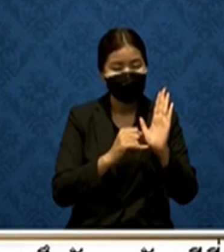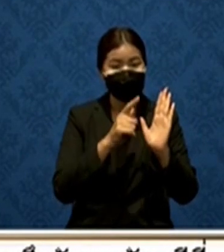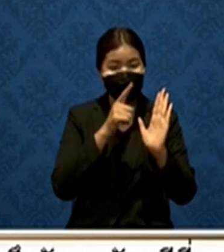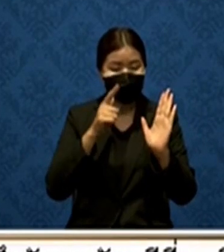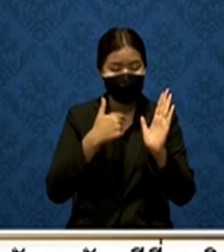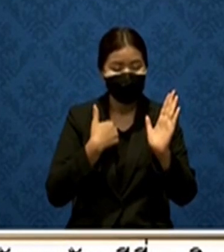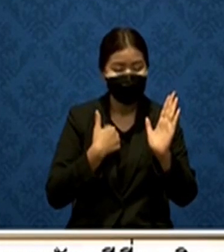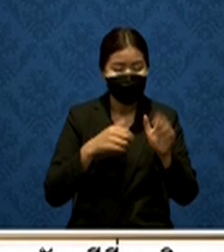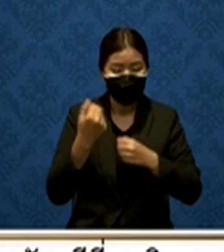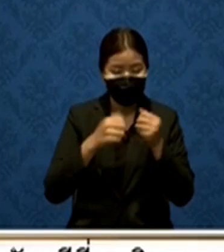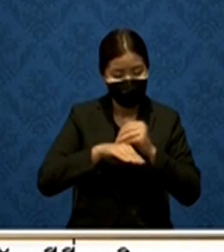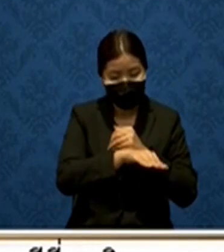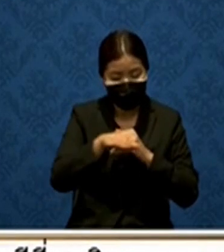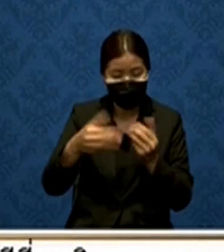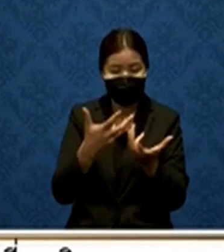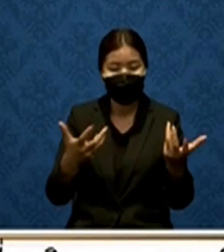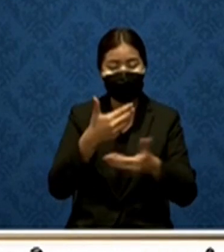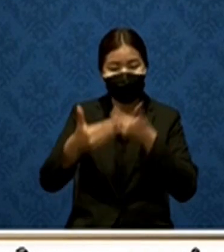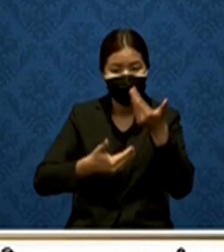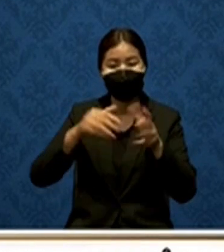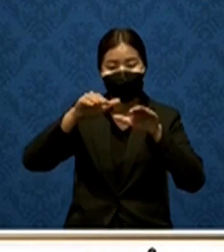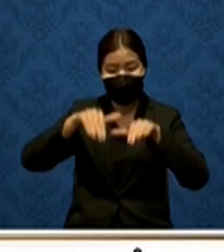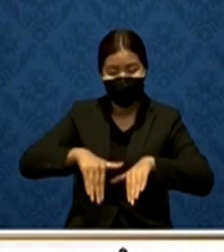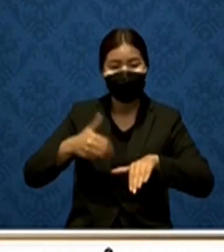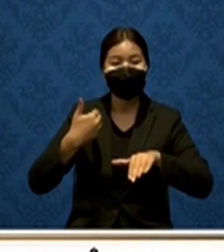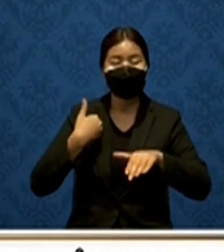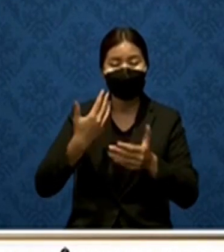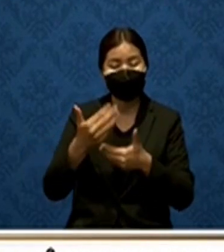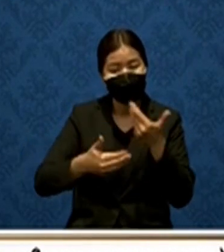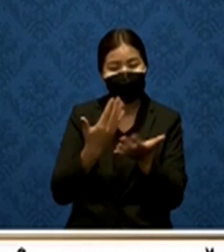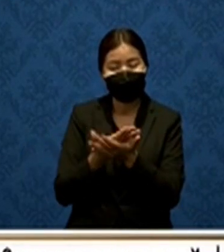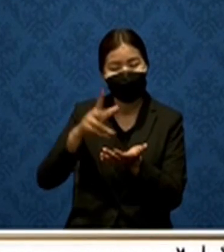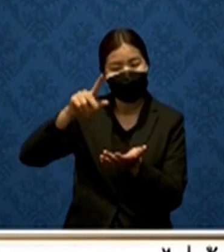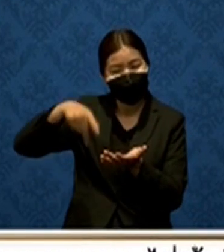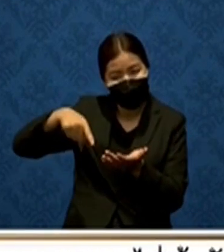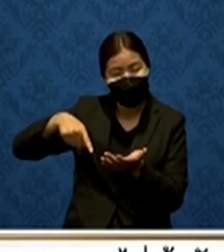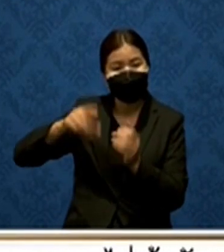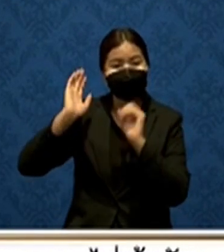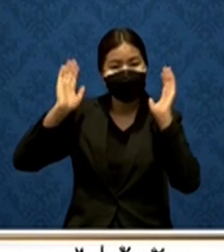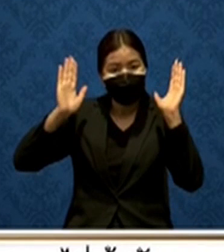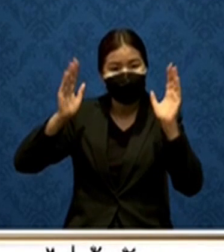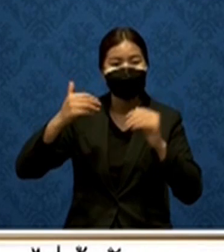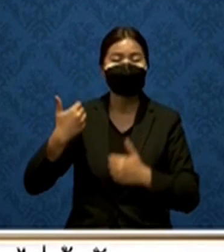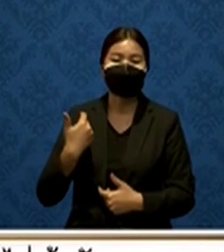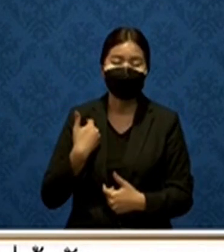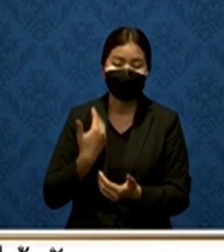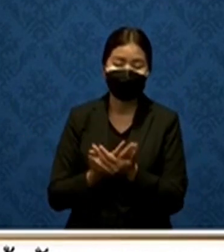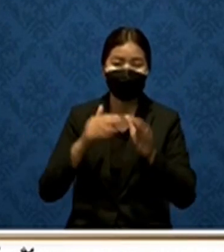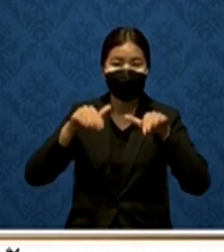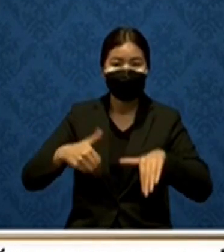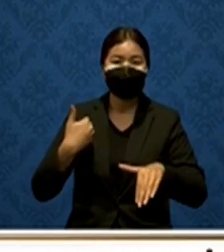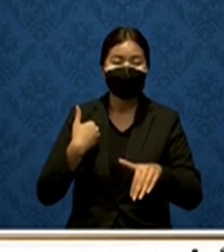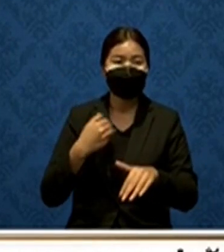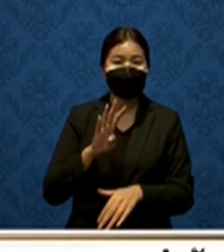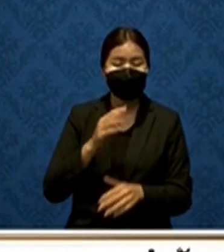ราคาสินค้าก็ขายในราคาถูกราคาพิเศษรวมทปัจุบยัมีการจัดผ้านนดลดตาคา 4 มุเมือง